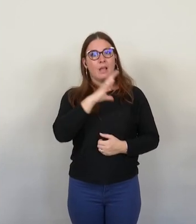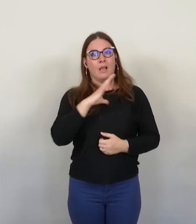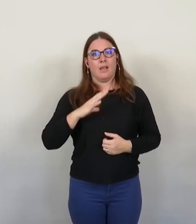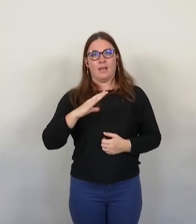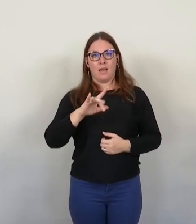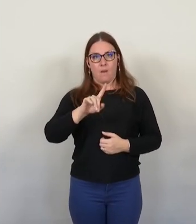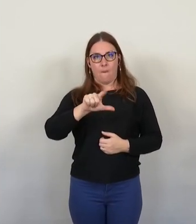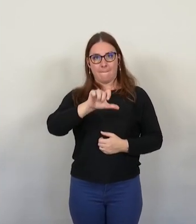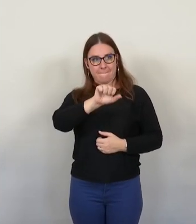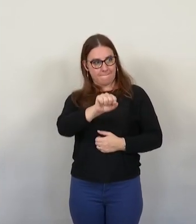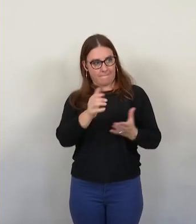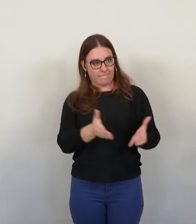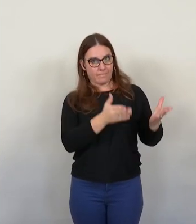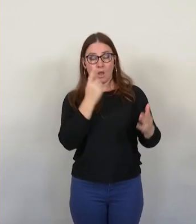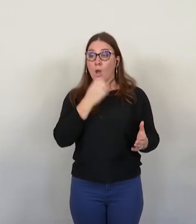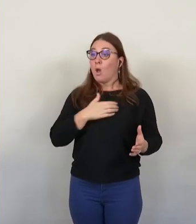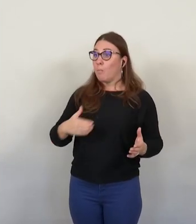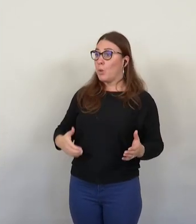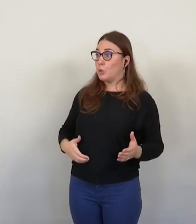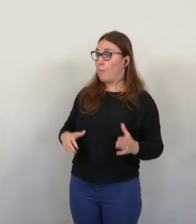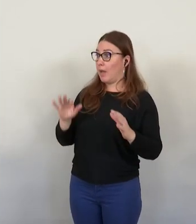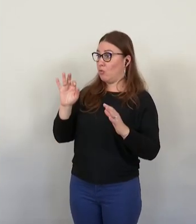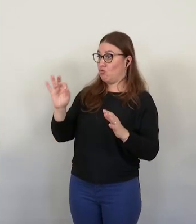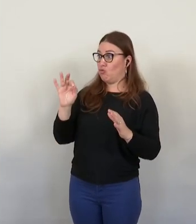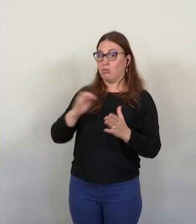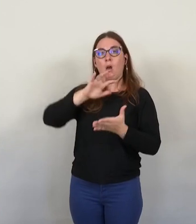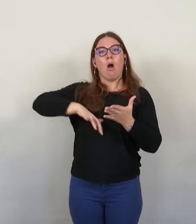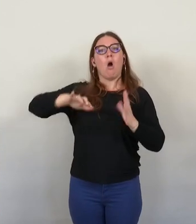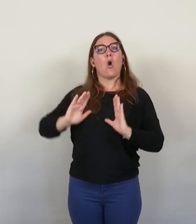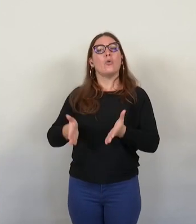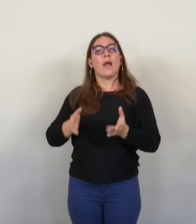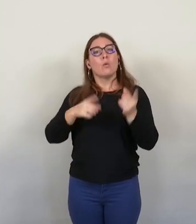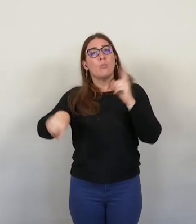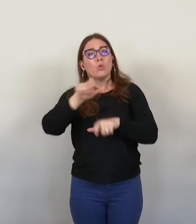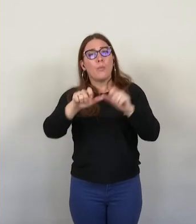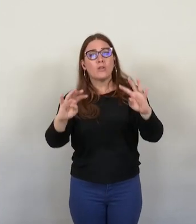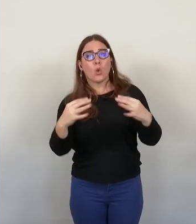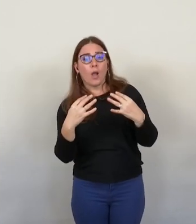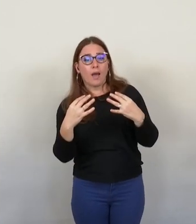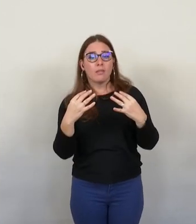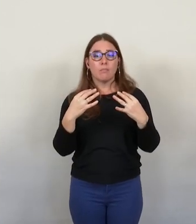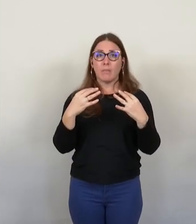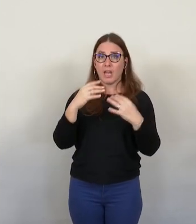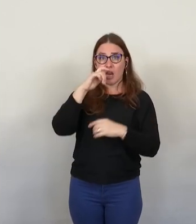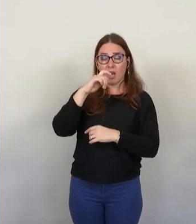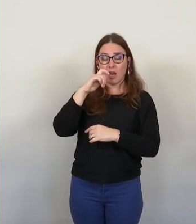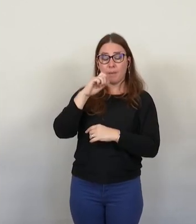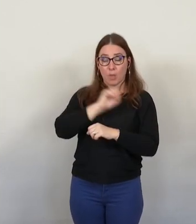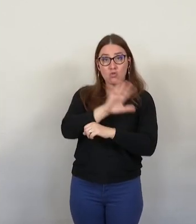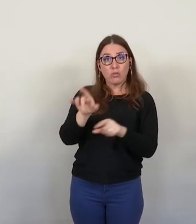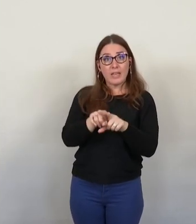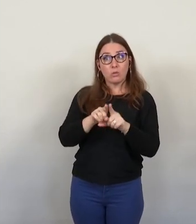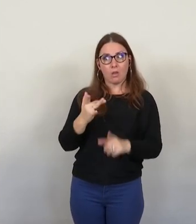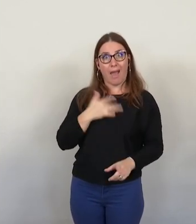oui merci Monsieur le Maire le rendu acte est en réalité je le dis pour tous les grenoblois qui nous regardent mais aussi pour les journalistes beaucoup plus